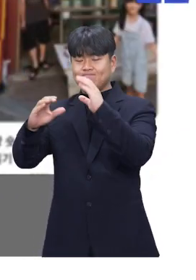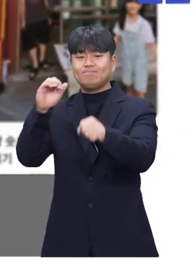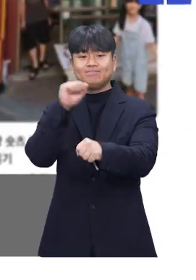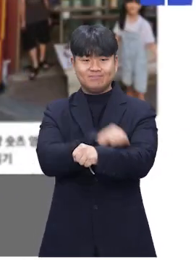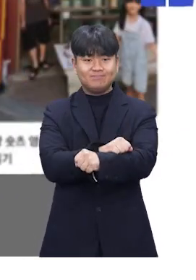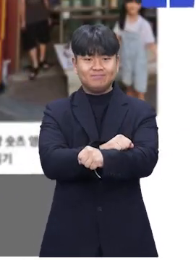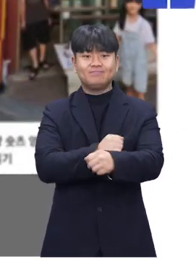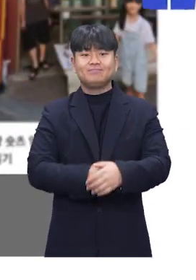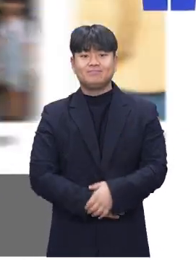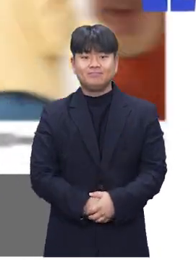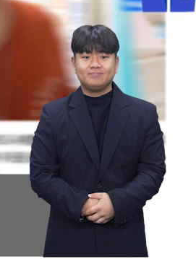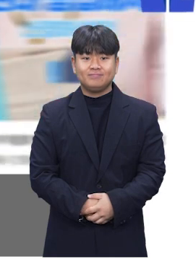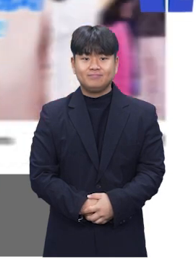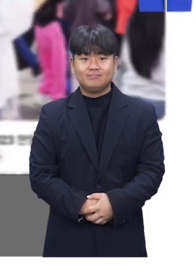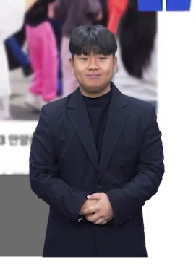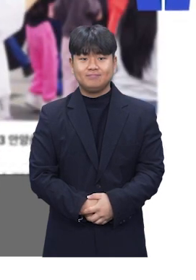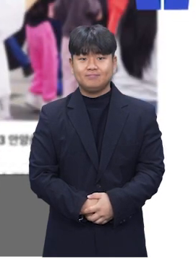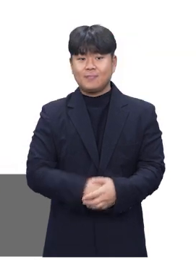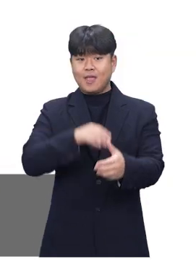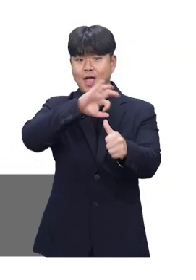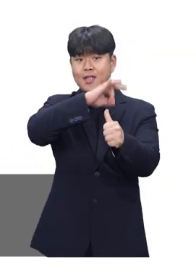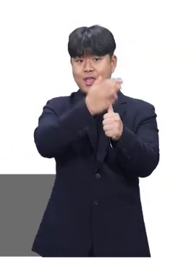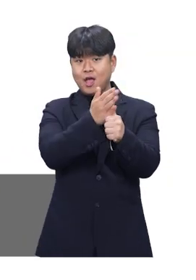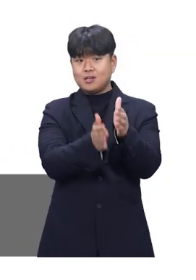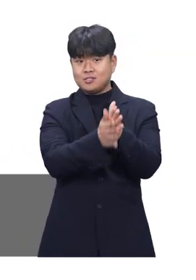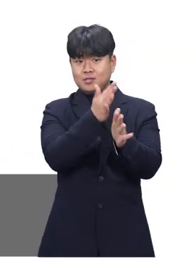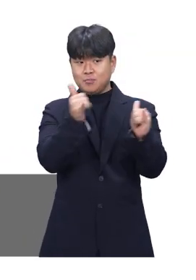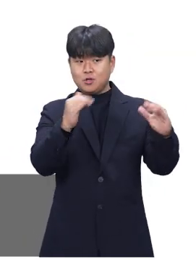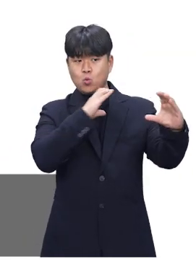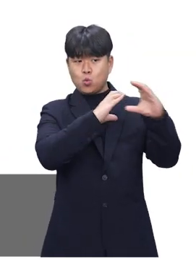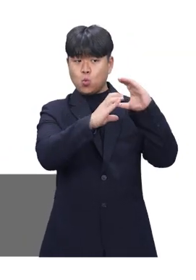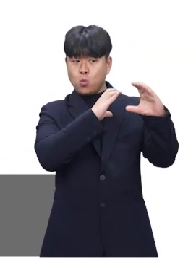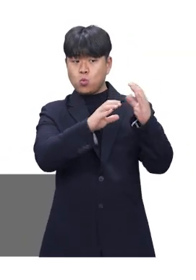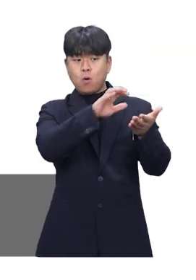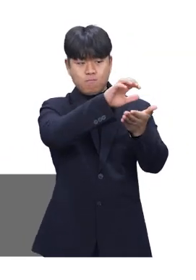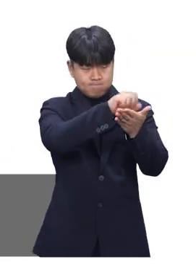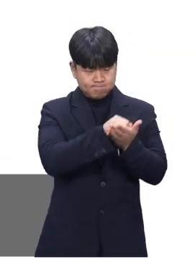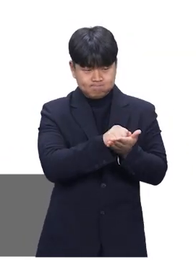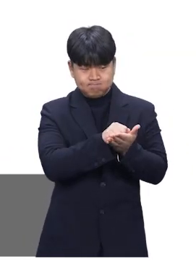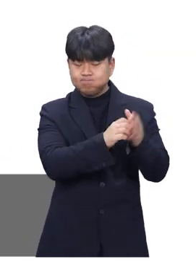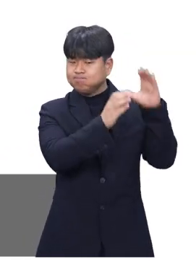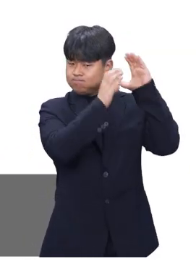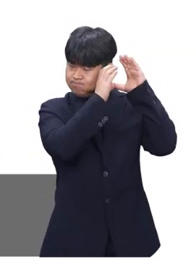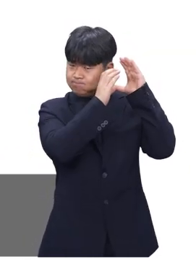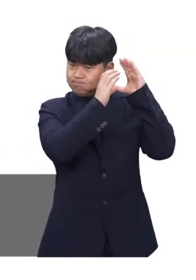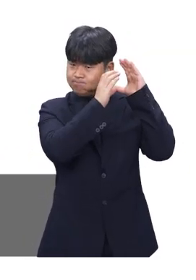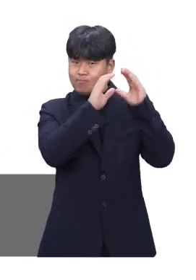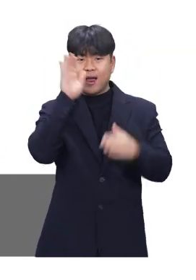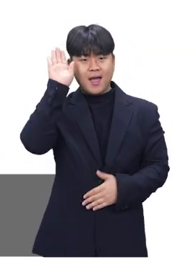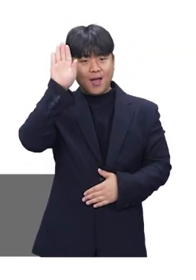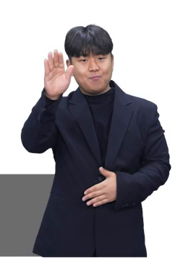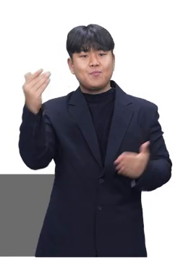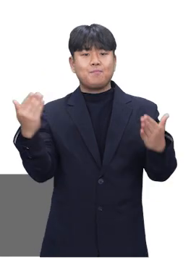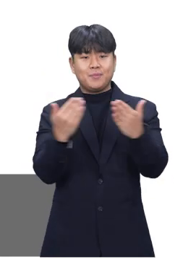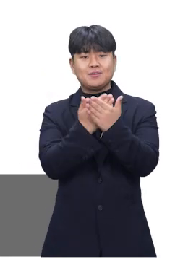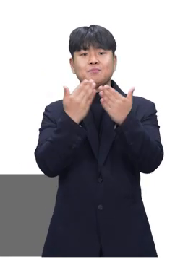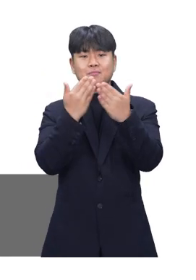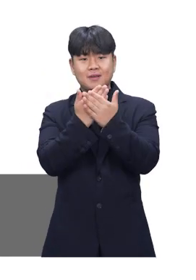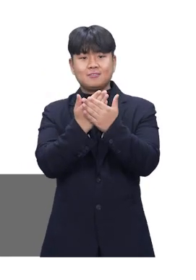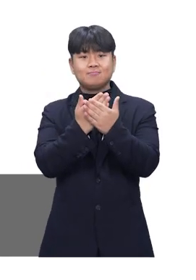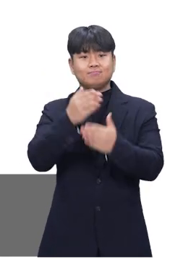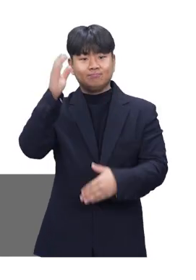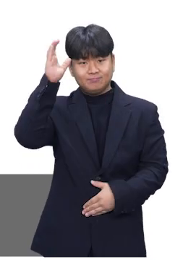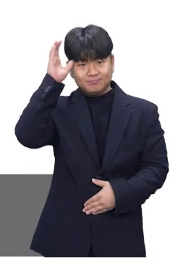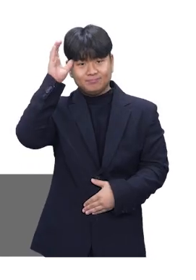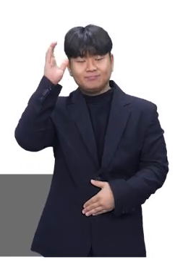시민들과의 접점을 만들어가고 있습니다. 시민과의 소통은 안양시 발전의 원동력이 되고 있는데요. 이 안양시는